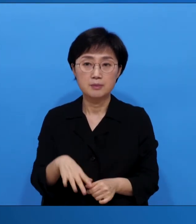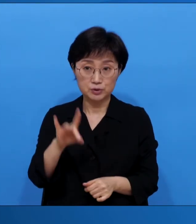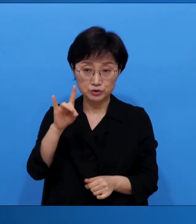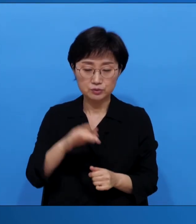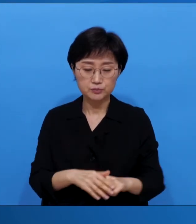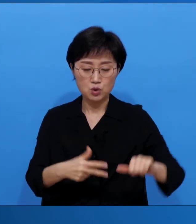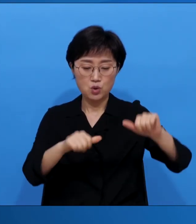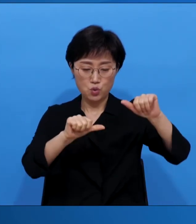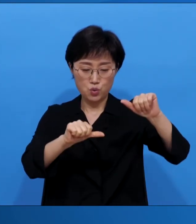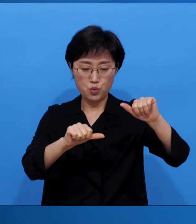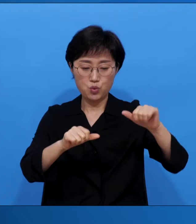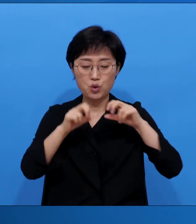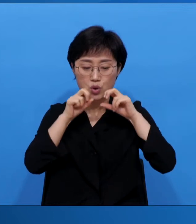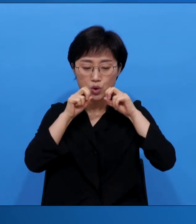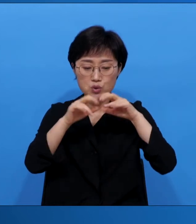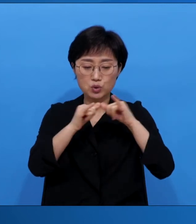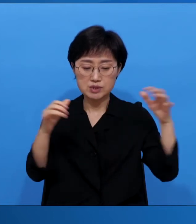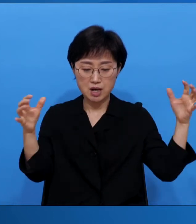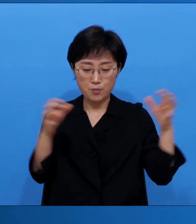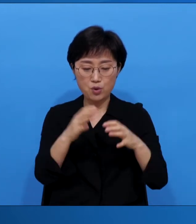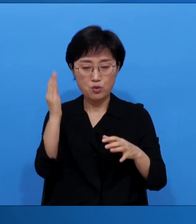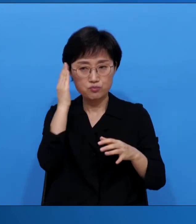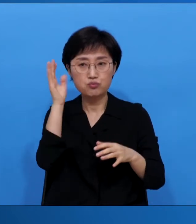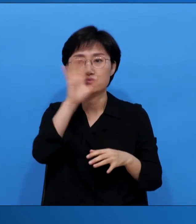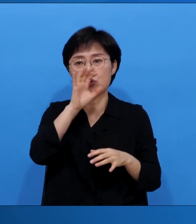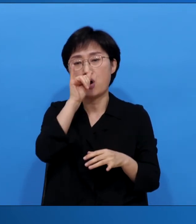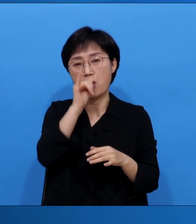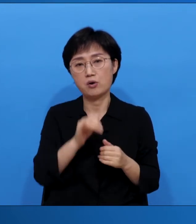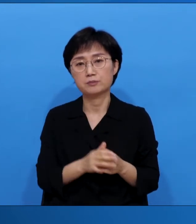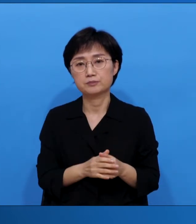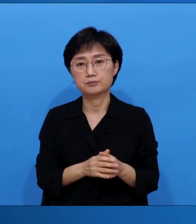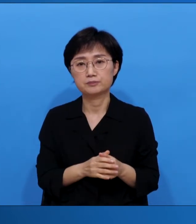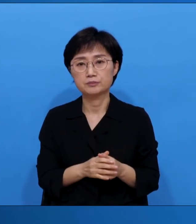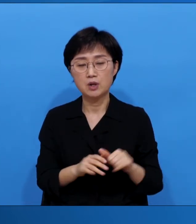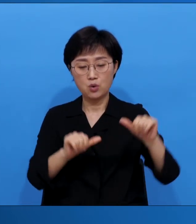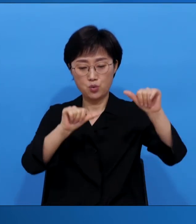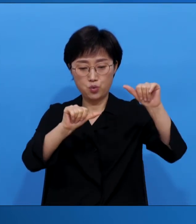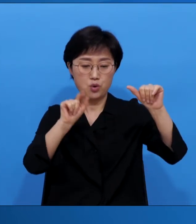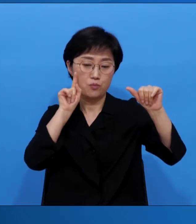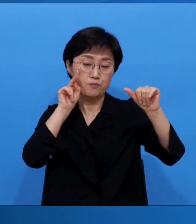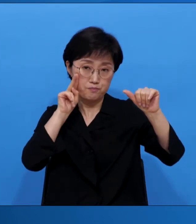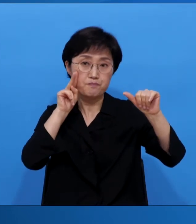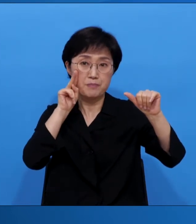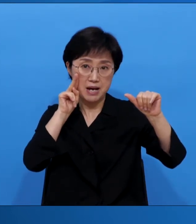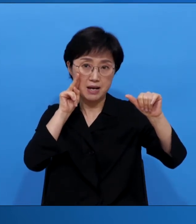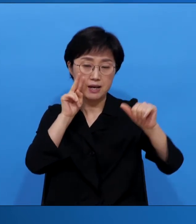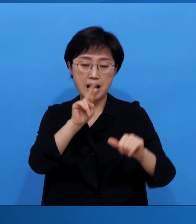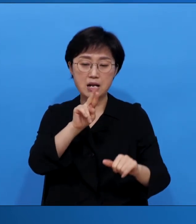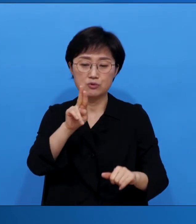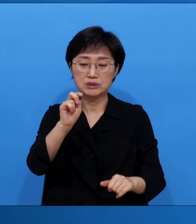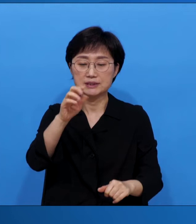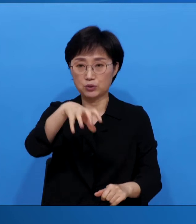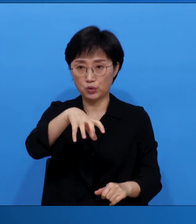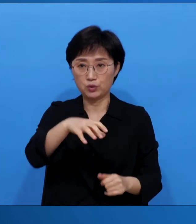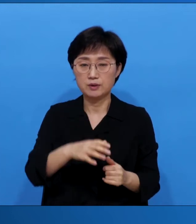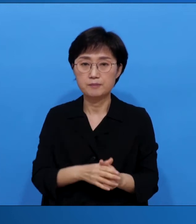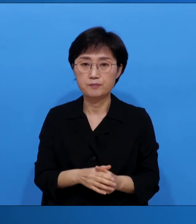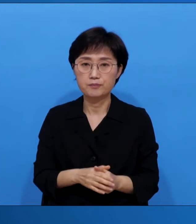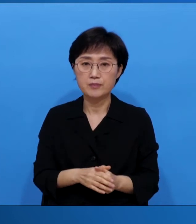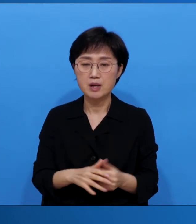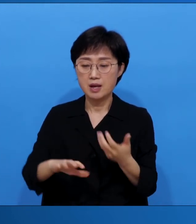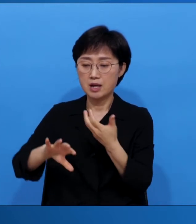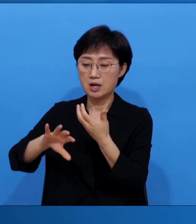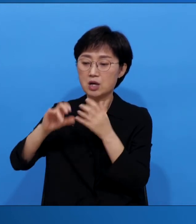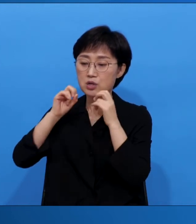5일부터 선교사 합숙이 시작됩니다. 선교사 합숙은 5일부터 이틀간 덕평 RUTC에서 열리며 선교사와